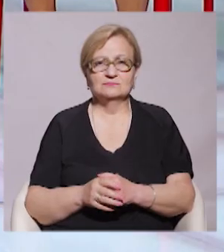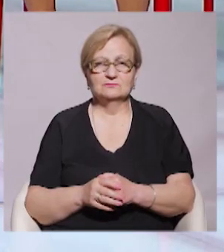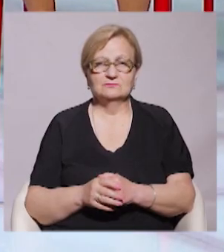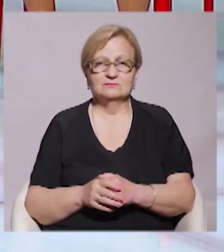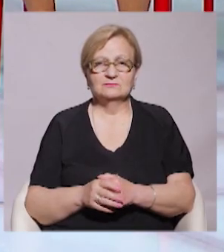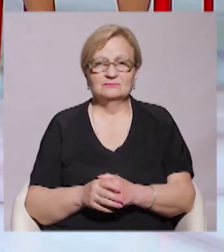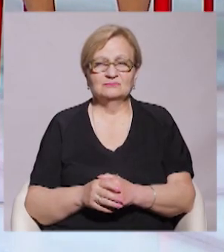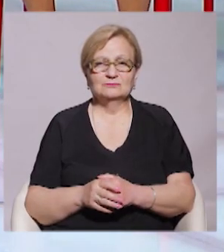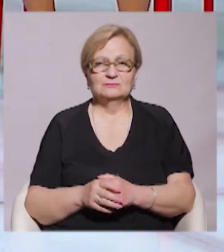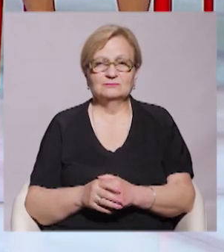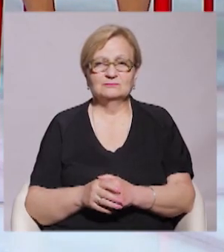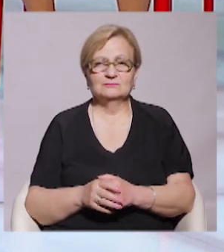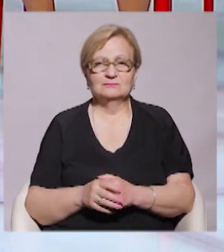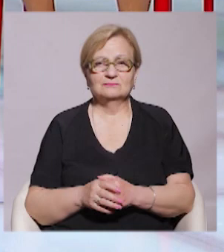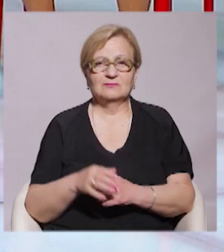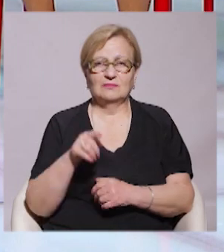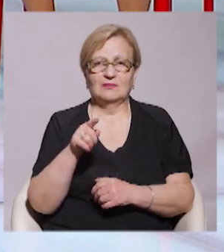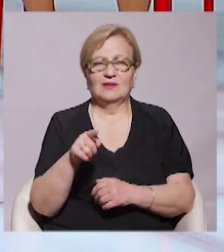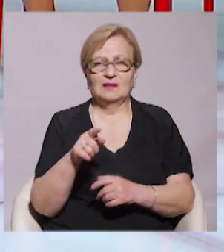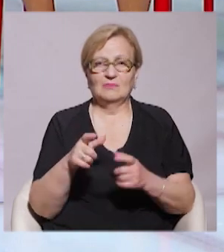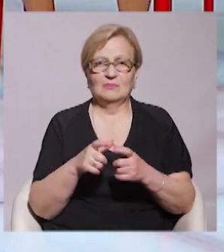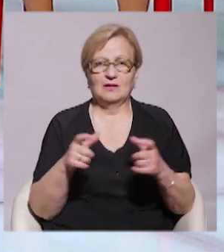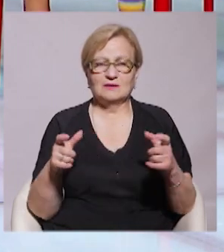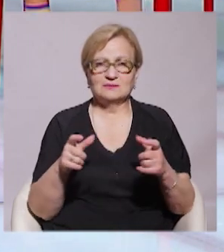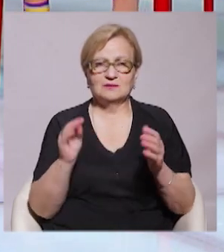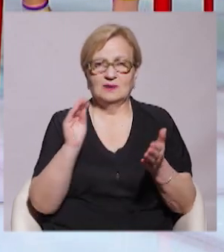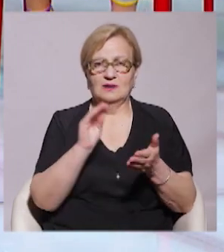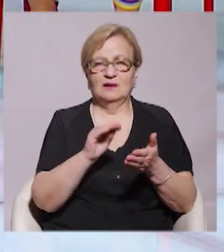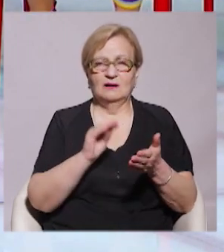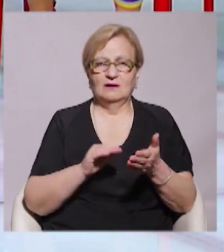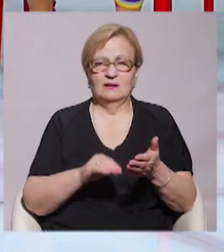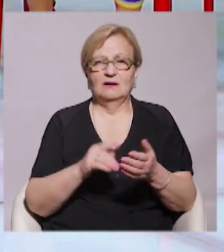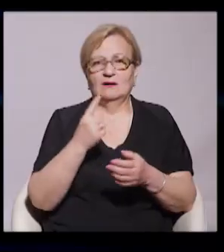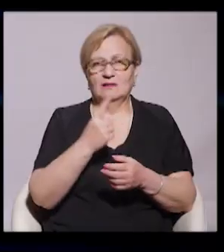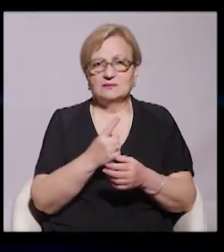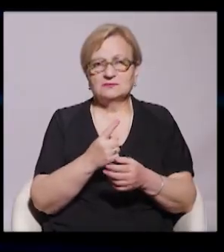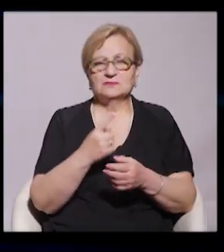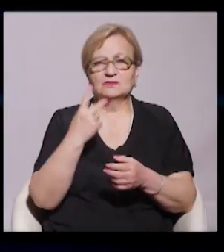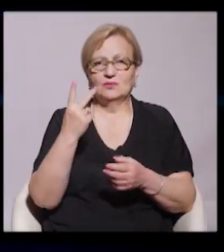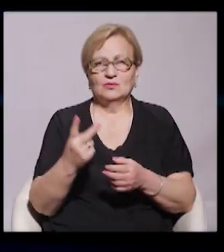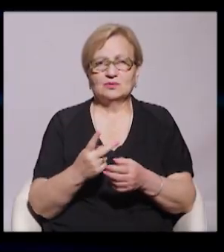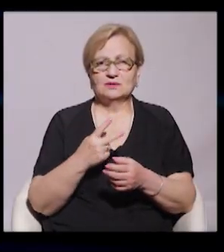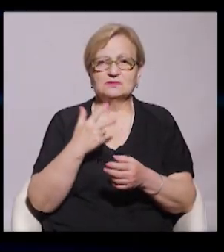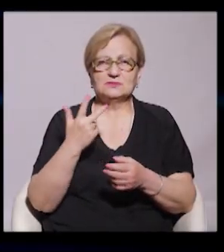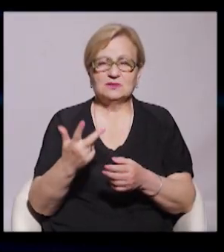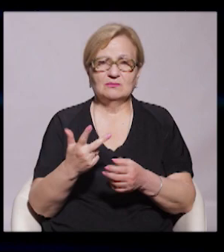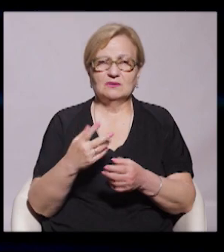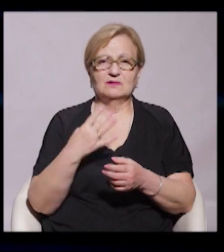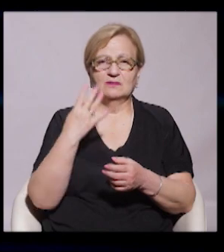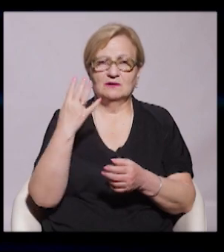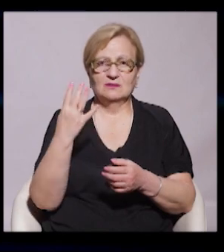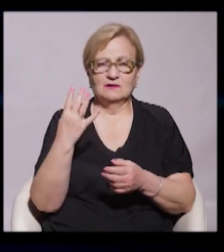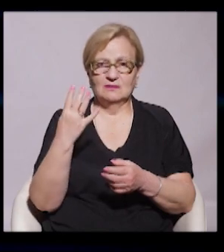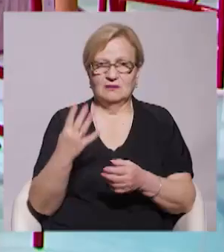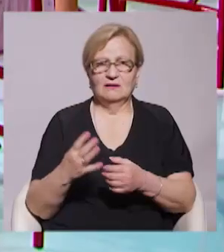წინ თუ ნიხა. ამ ბარათებს აწერია. ერთიანი, ორიანი,